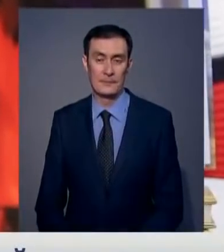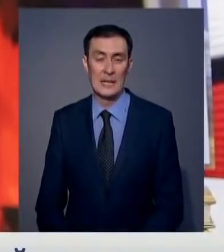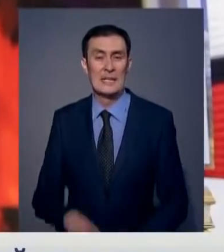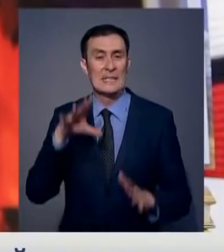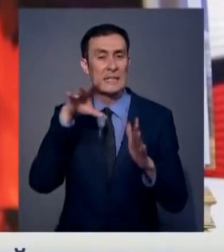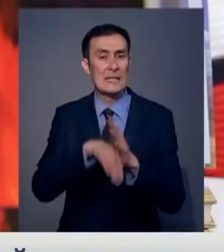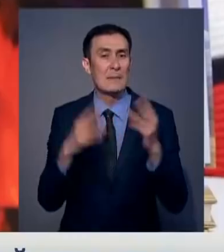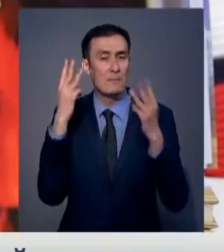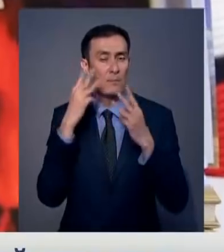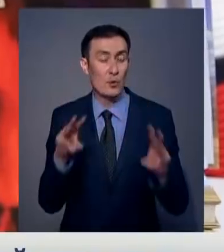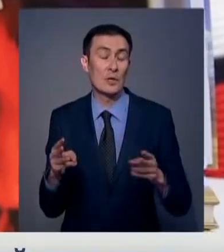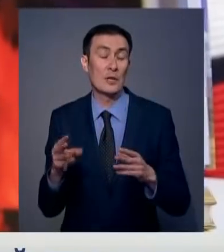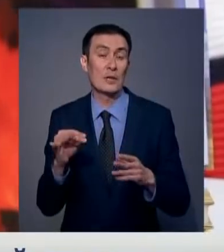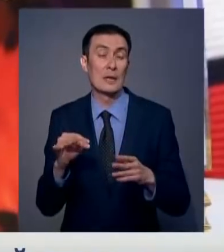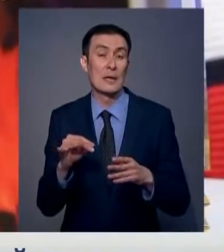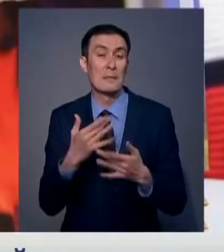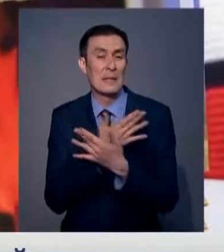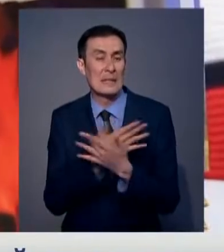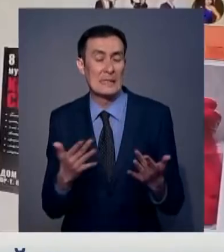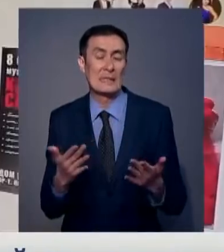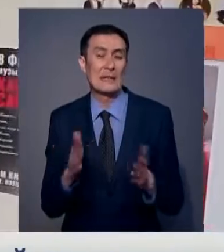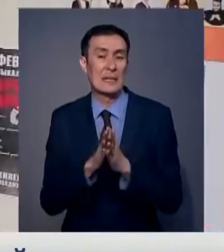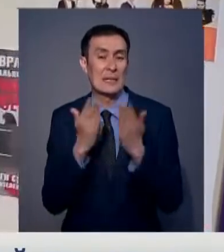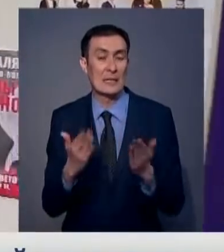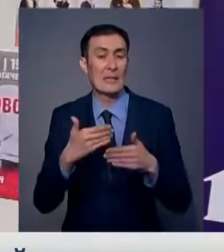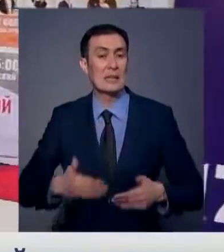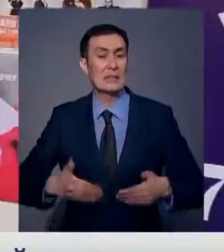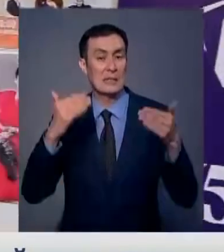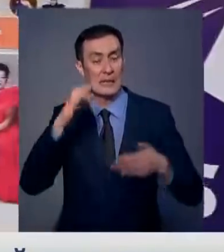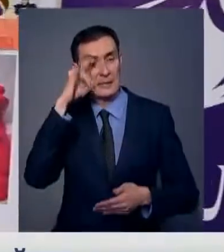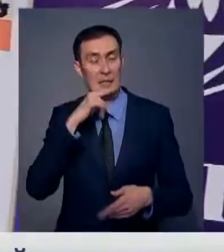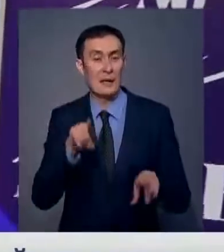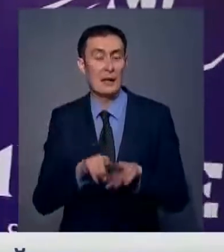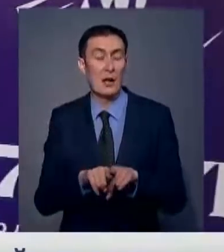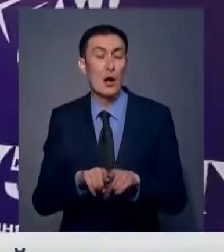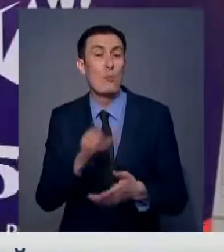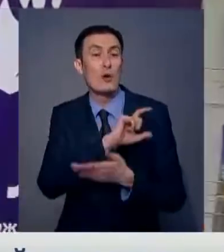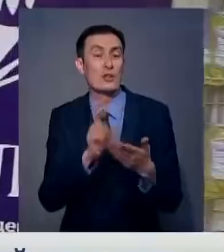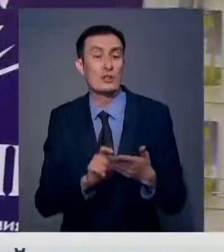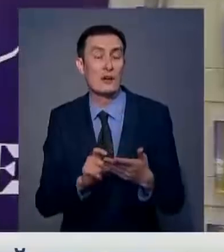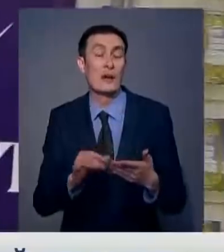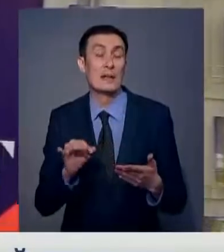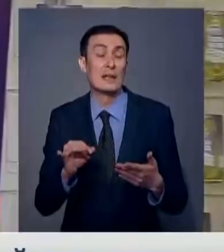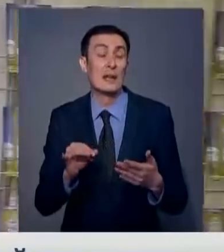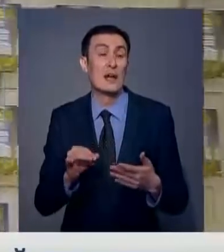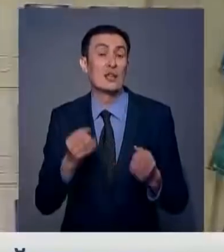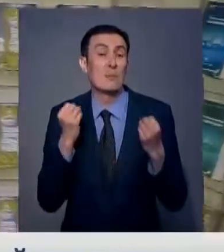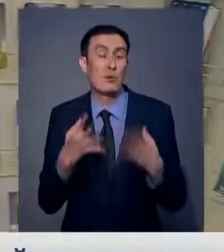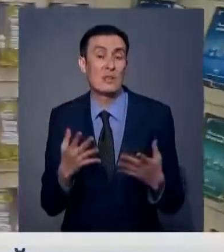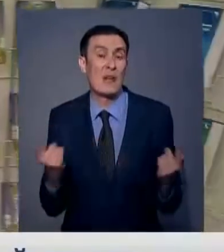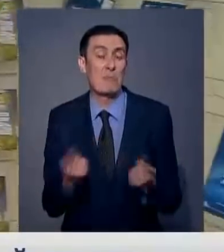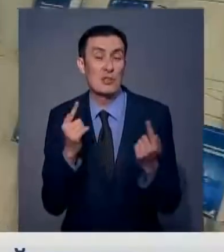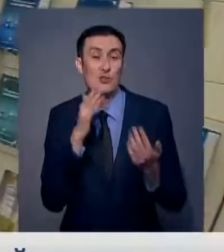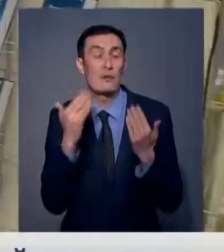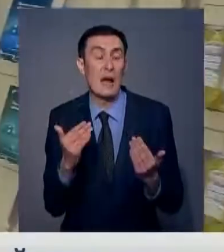Среди модной и ушедшей в массы беллетристики книги на стенде Казахстана смотрелись как глоток поэтического воздуха. Здесь не словоблудный хайп